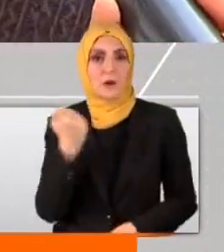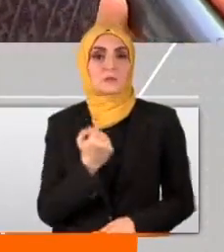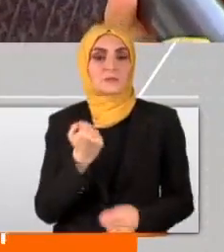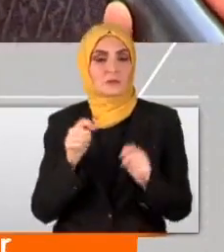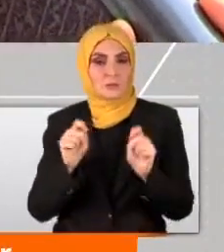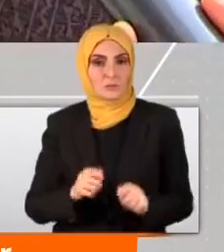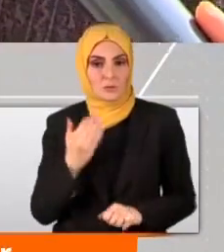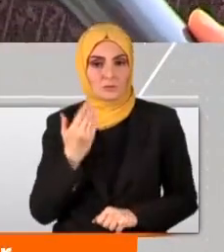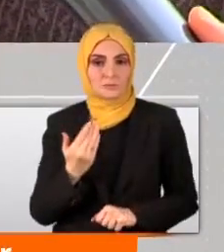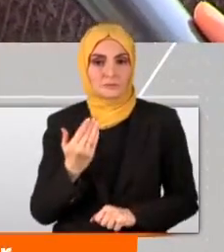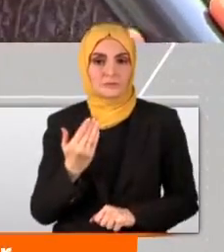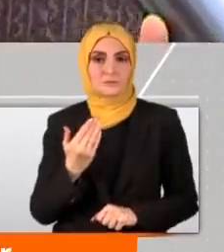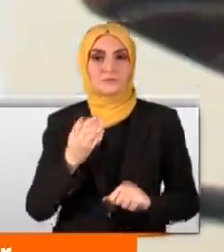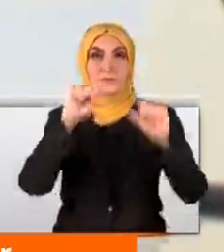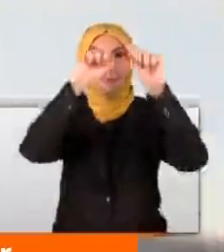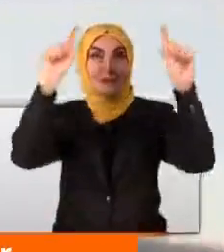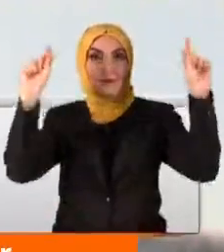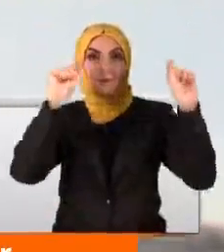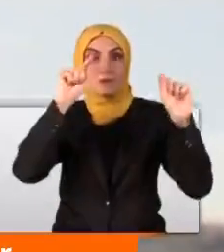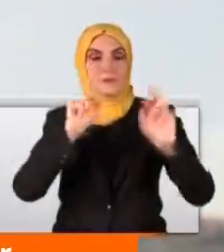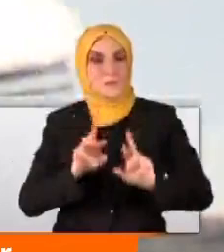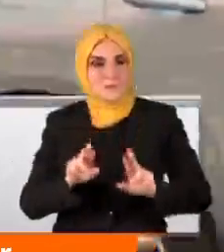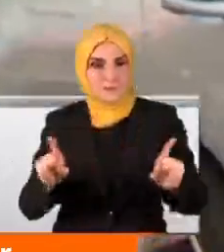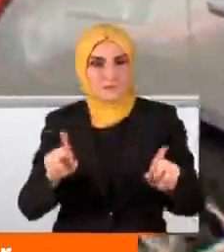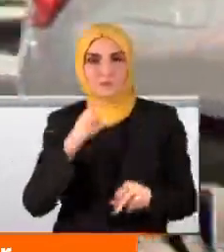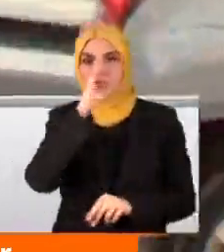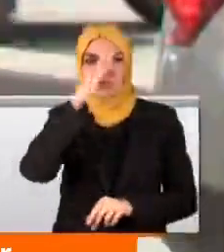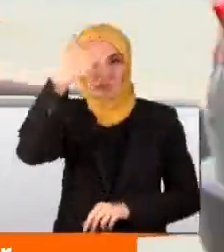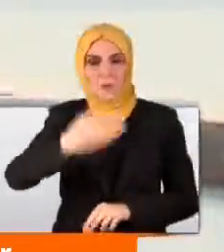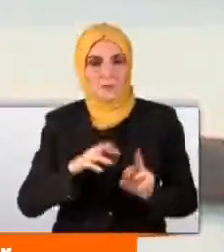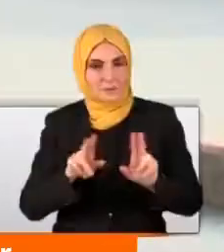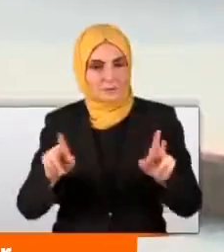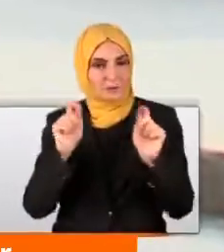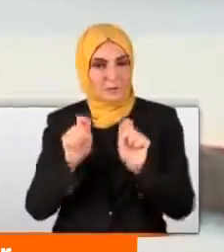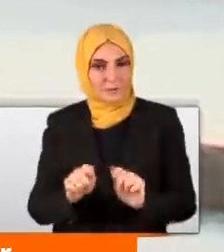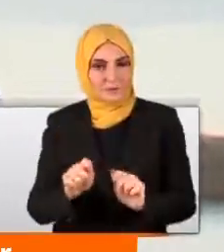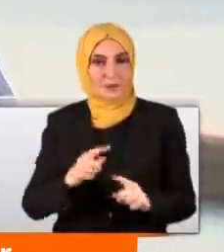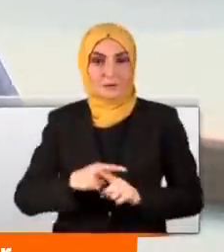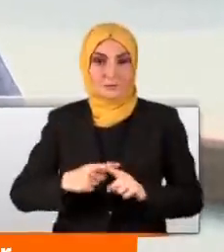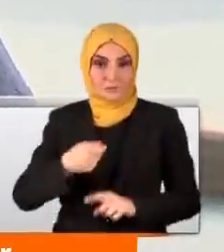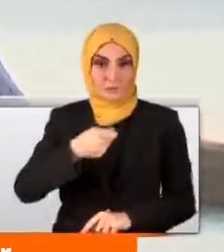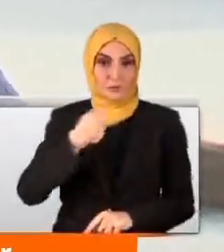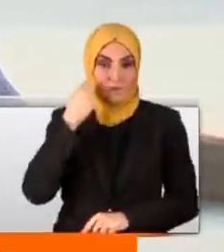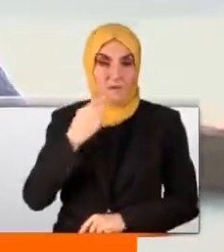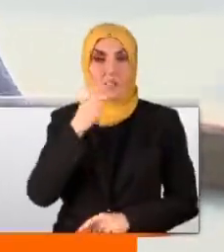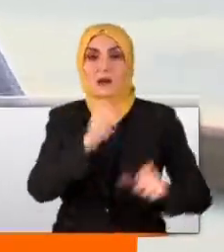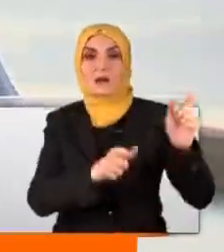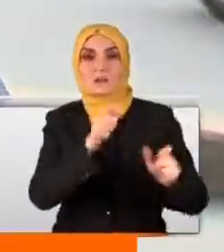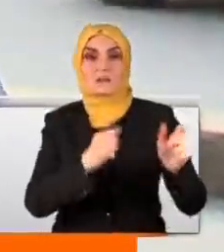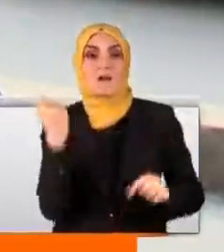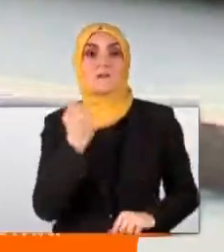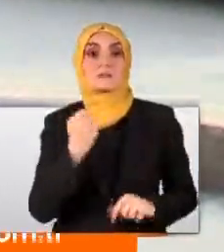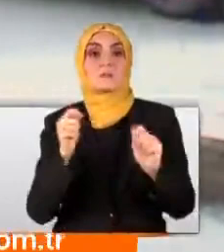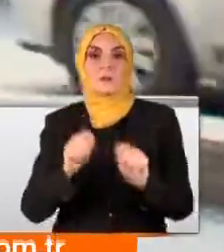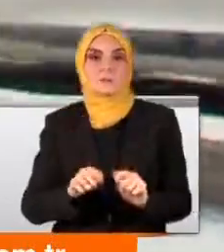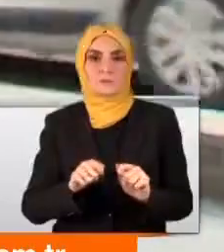burayı tabelasını kırdılar, camını içeri soktular. Bıçakla bayanları gasp ettiklerini, hatta birkaç